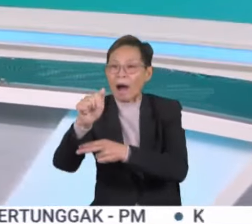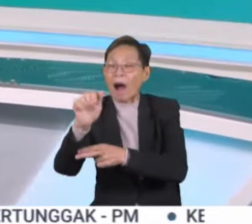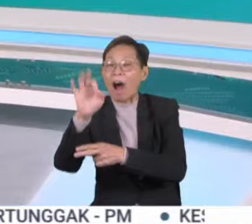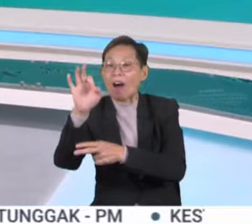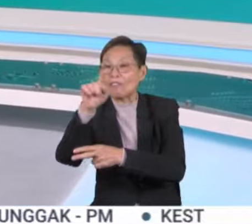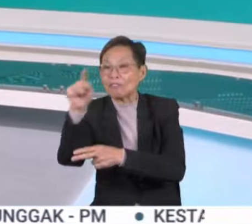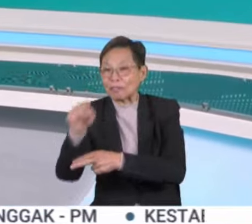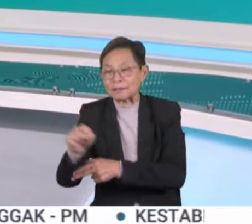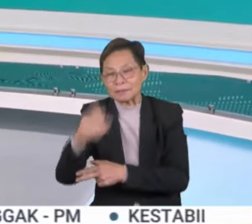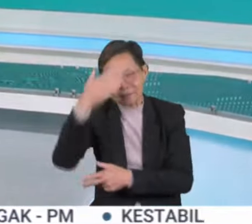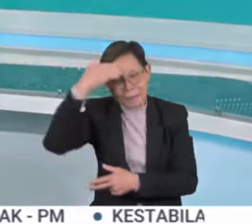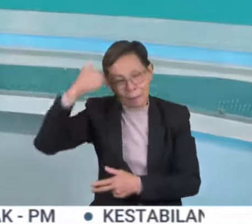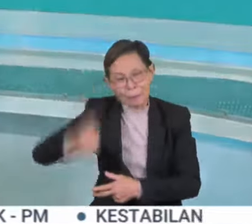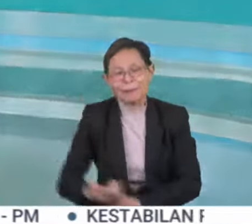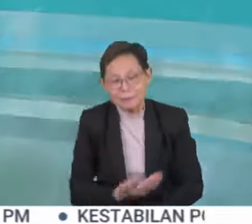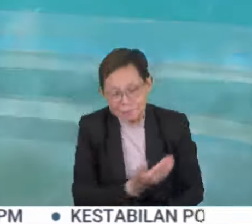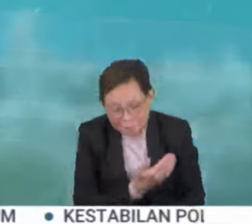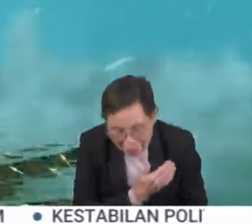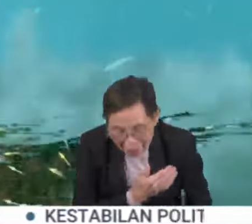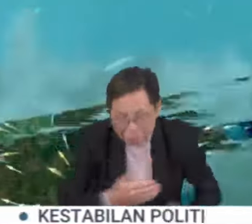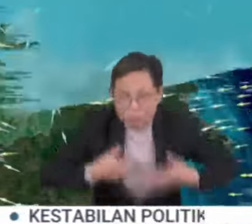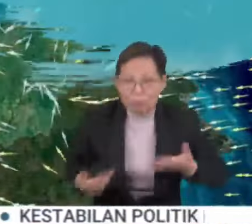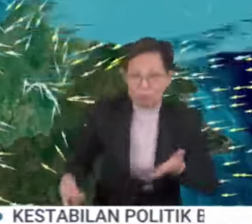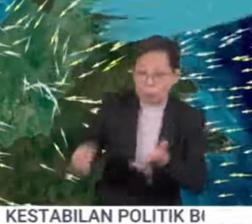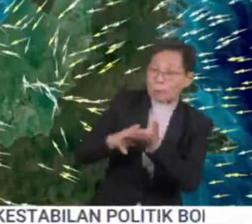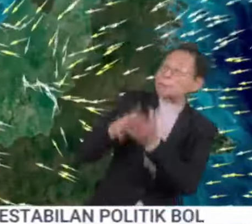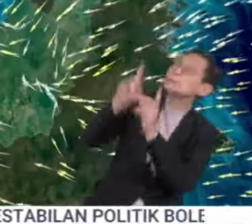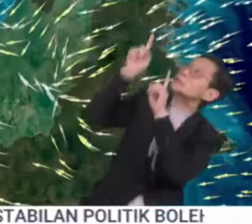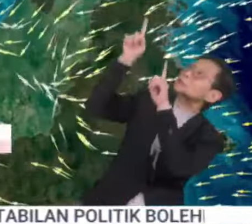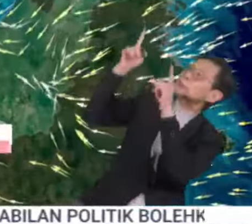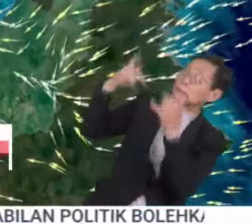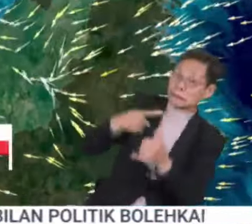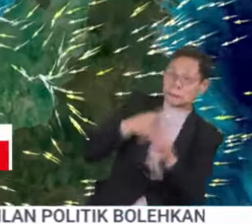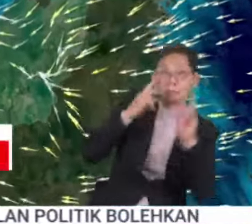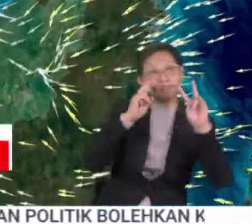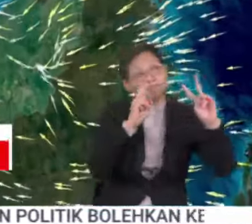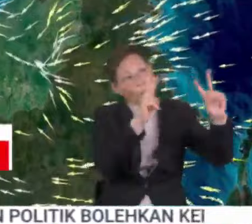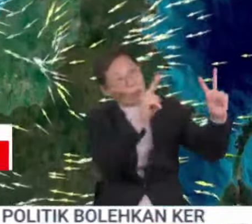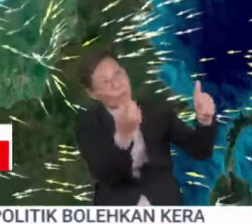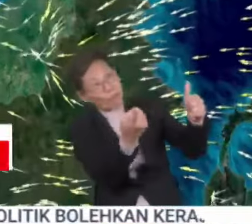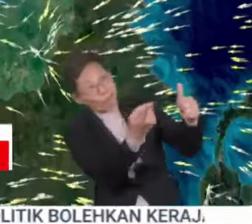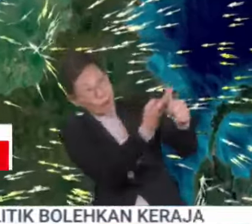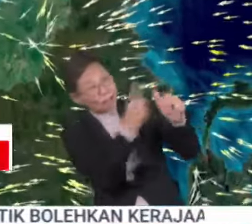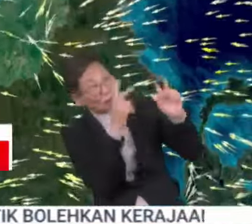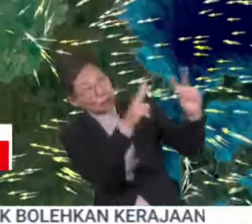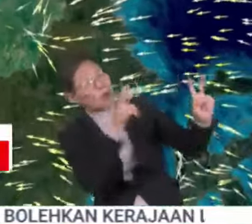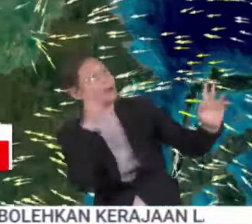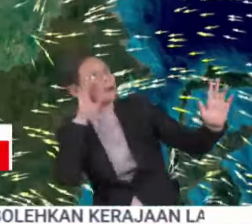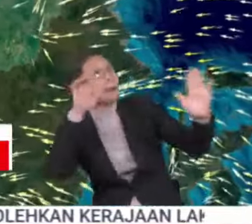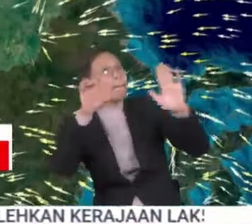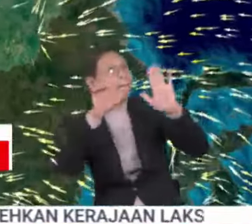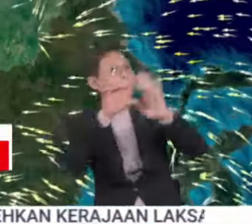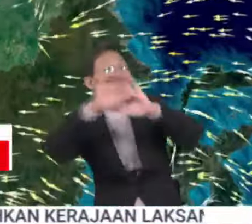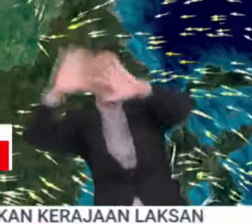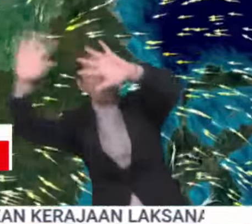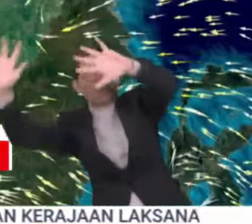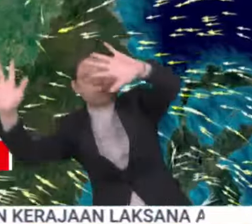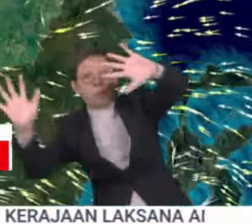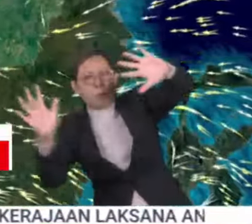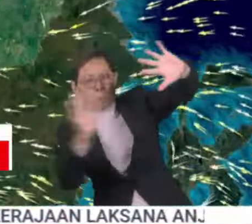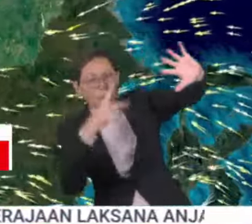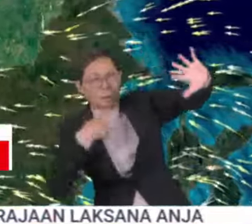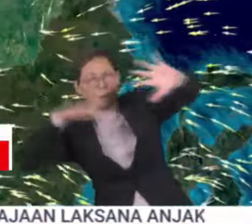Ya, assalamualaikum dan salam sejahtera. Seperti biasa, laporan cuaca pada petang ini, kita lihat terlebih dahulu paparan carta angin. Kita masih lagi